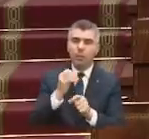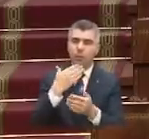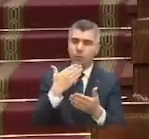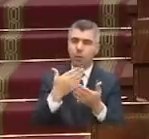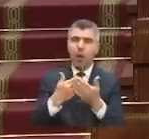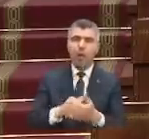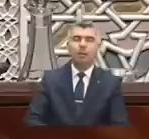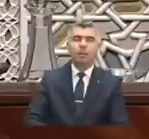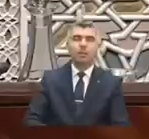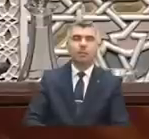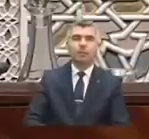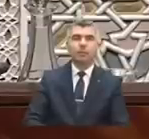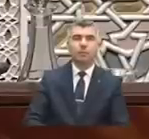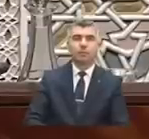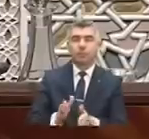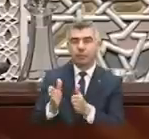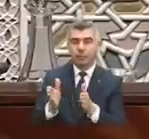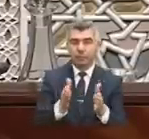شكرا